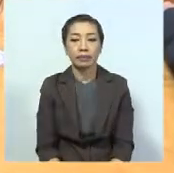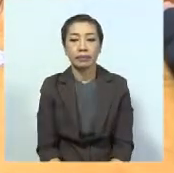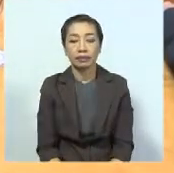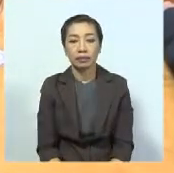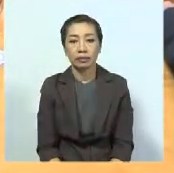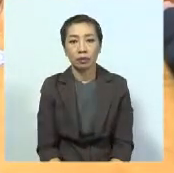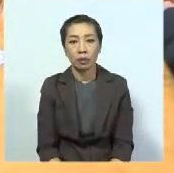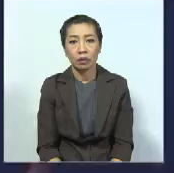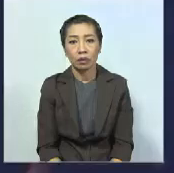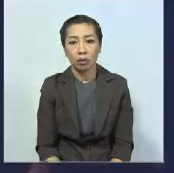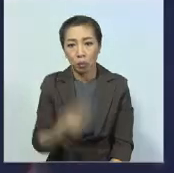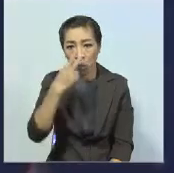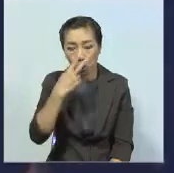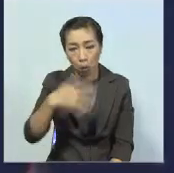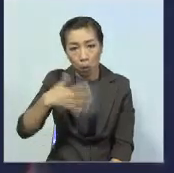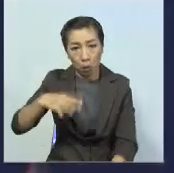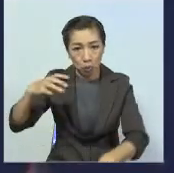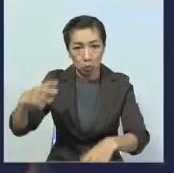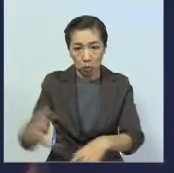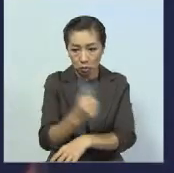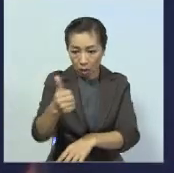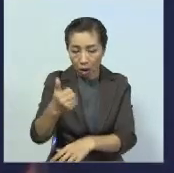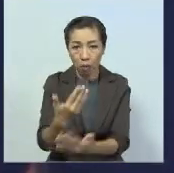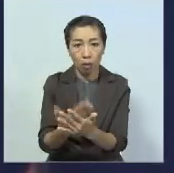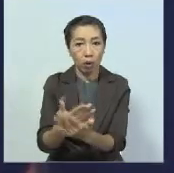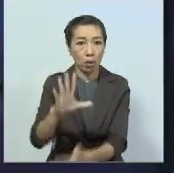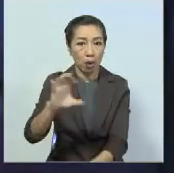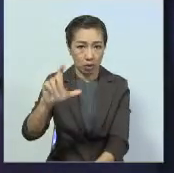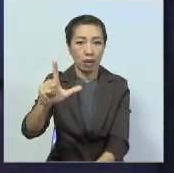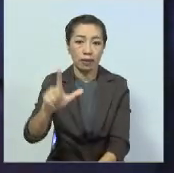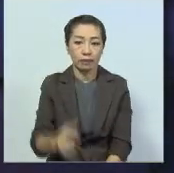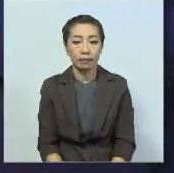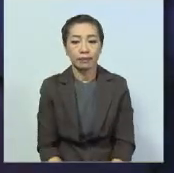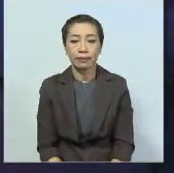ค่ะ ถือว่าจับล็อตใหญ่เลยนะคุณ ค่ะ 500ล้านบาทเลยทีเดียวนะคะ